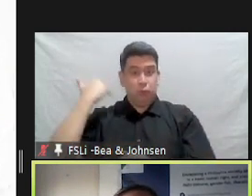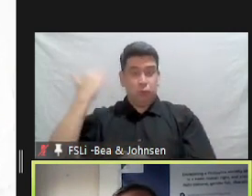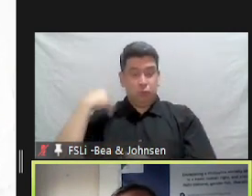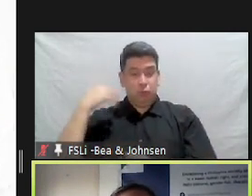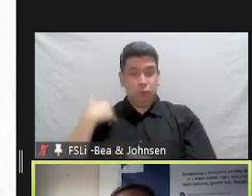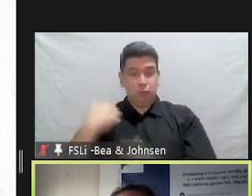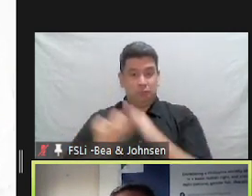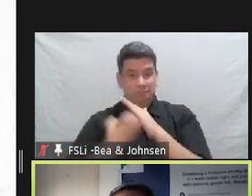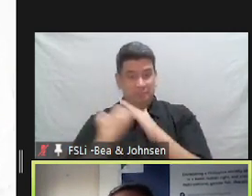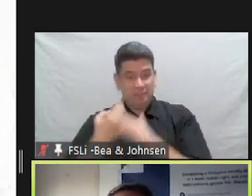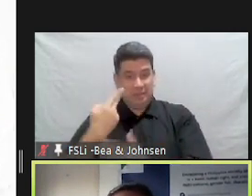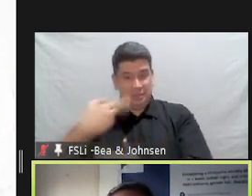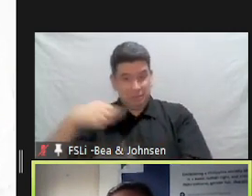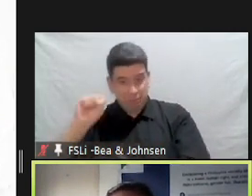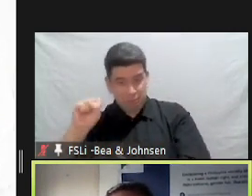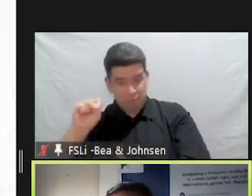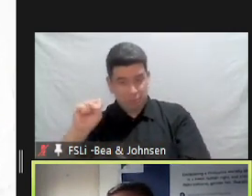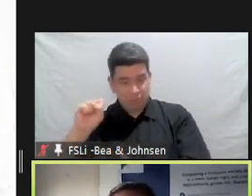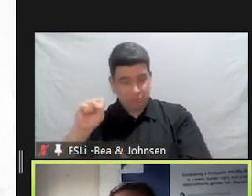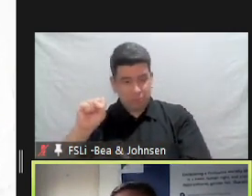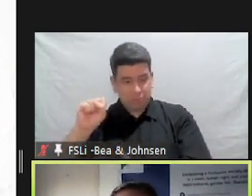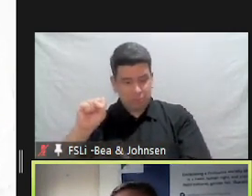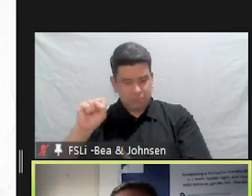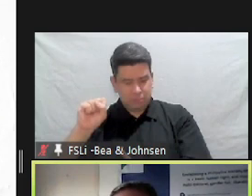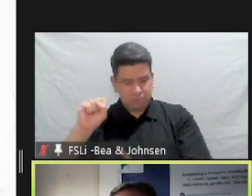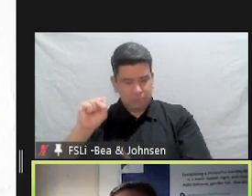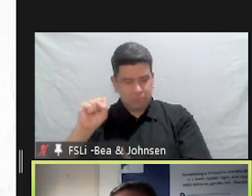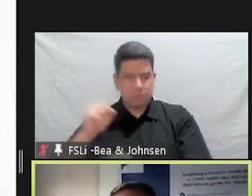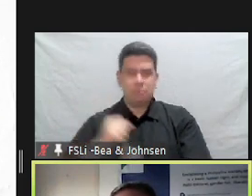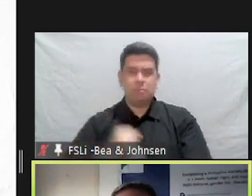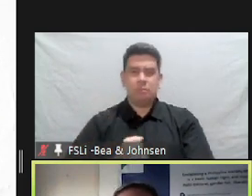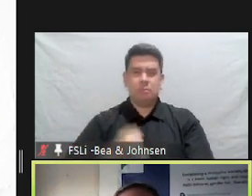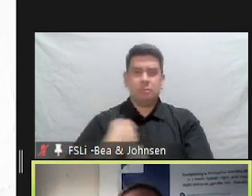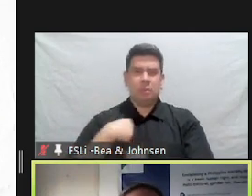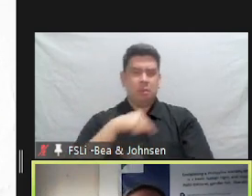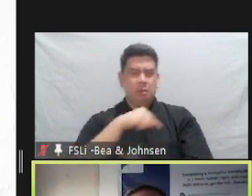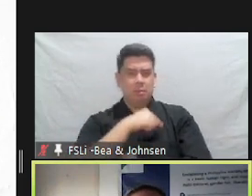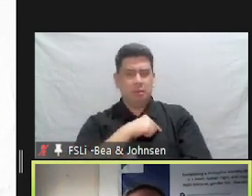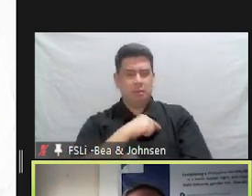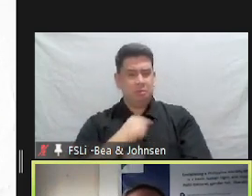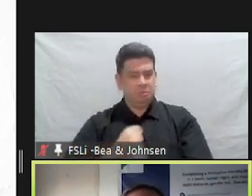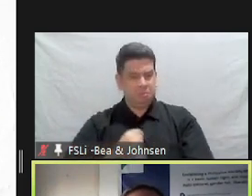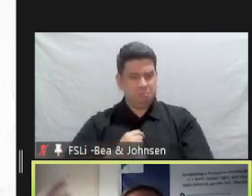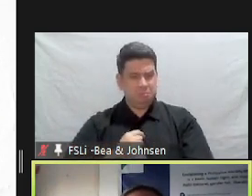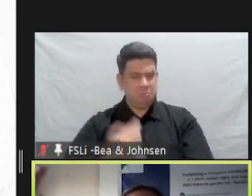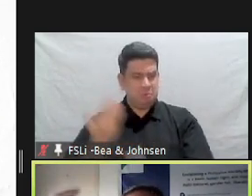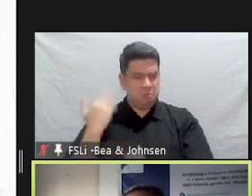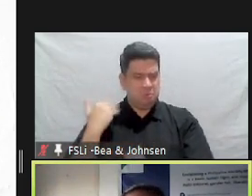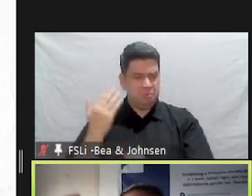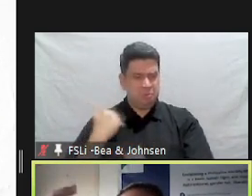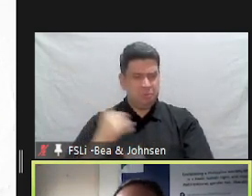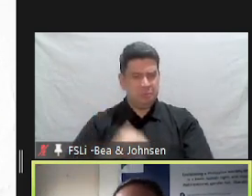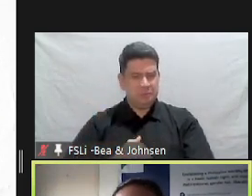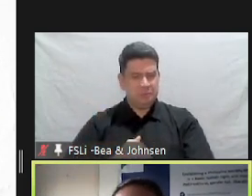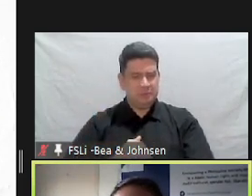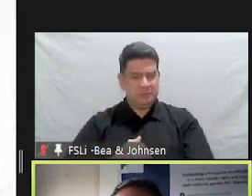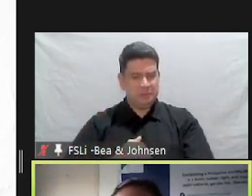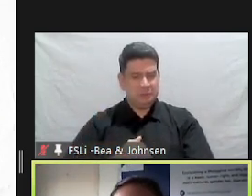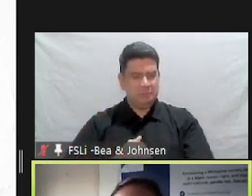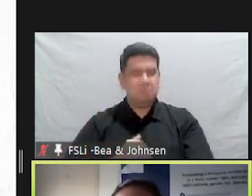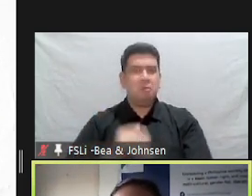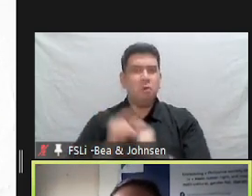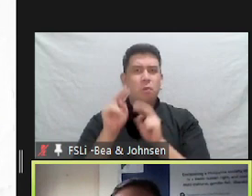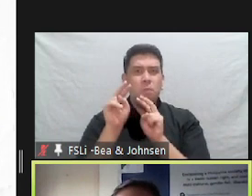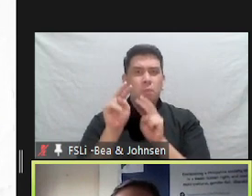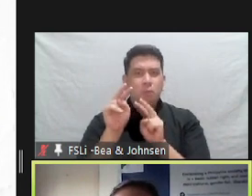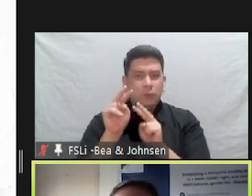school, parang hindi lilipas yung taon na hindi kami magiging ganoon ka looking forward